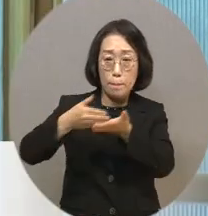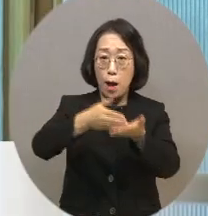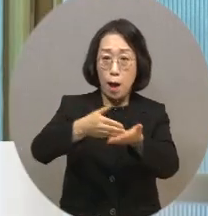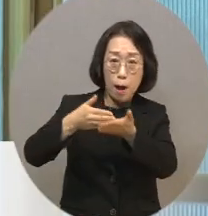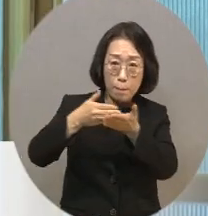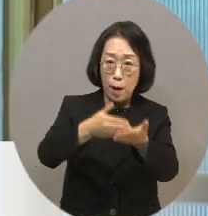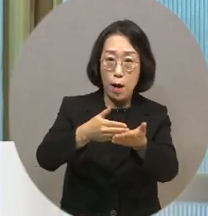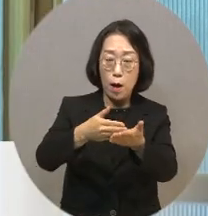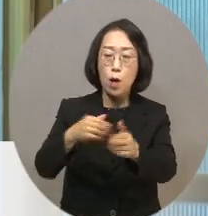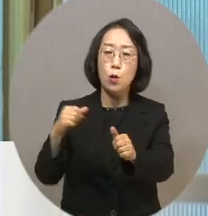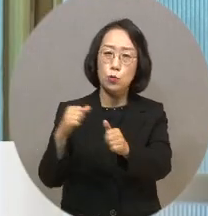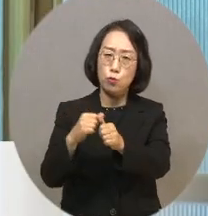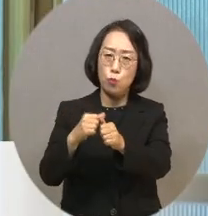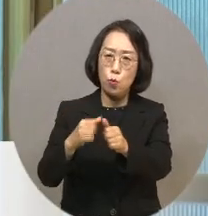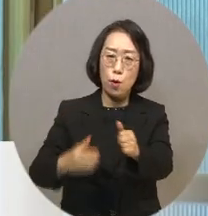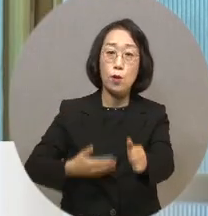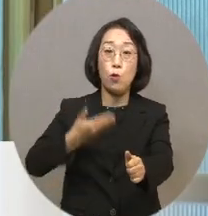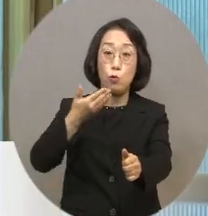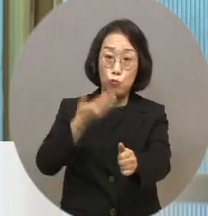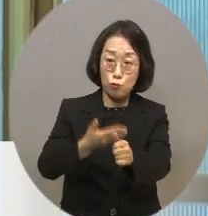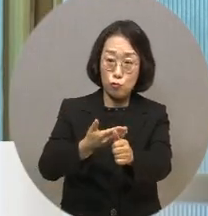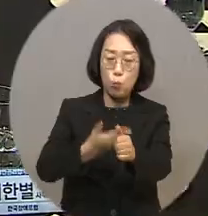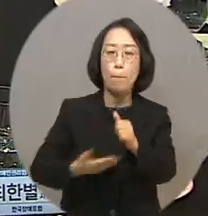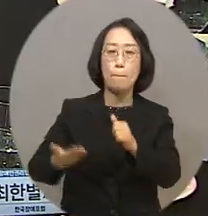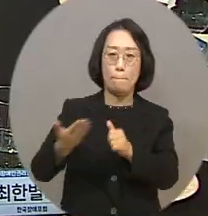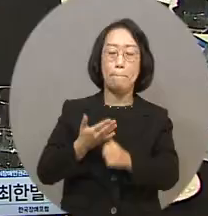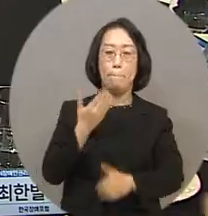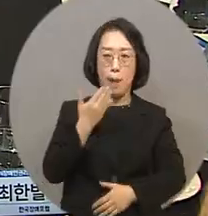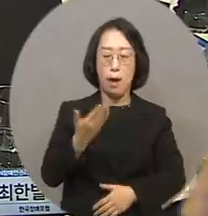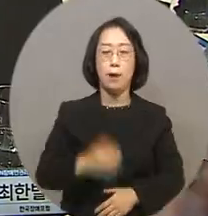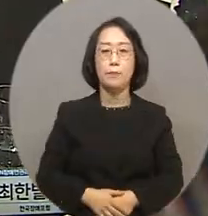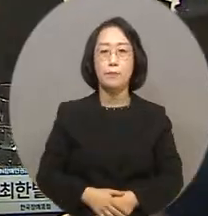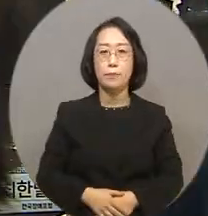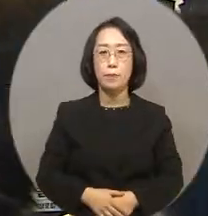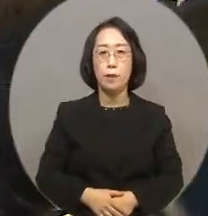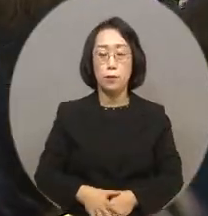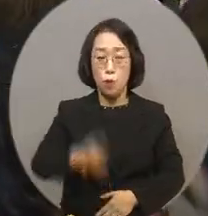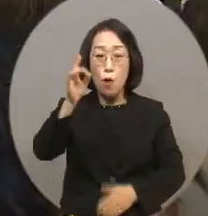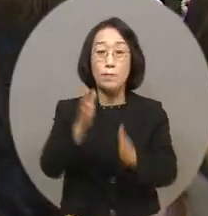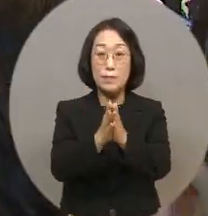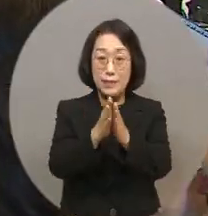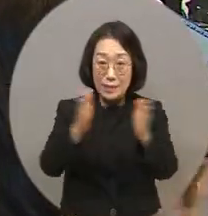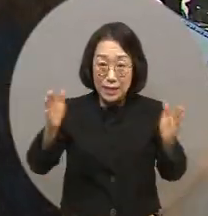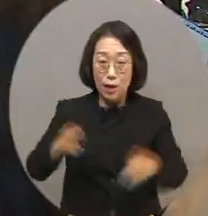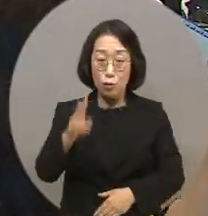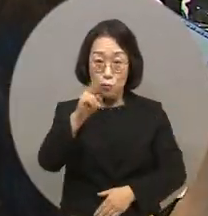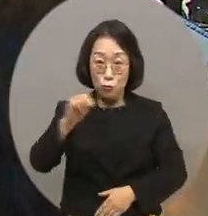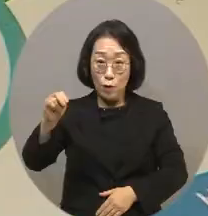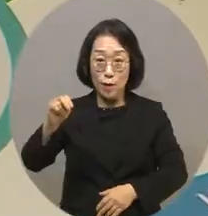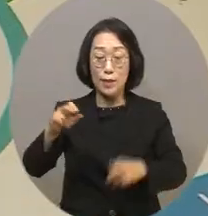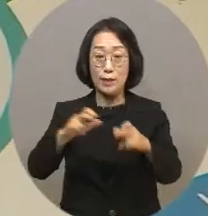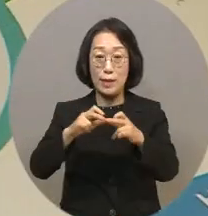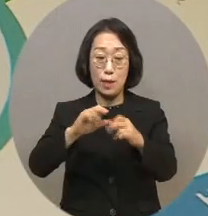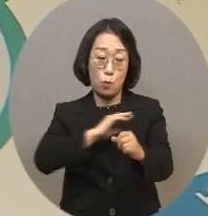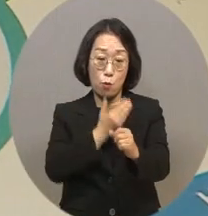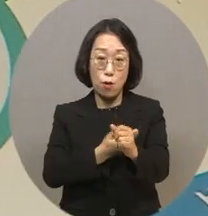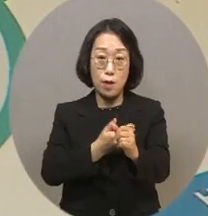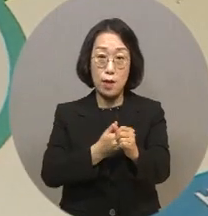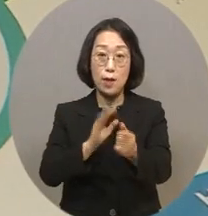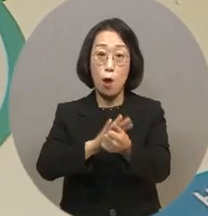자문단 테 정책 재연을 받을 예정입니다 이제 출발점에 서게된 UN 장애인 권리협약